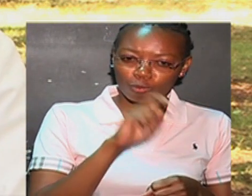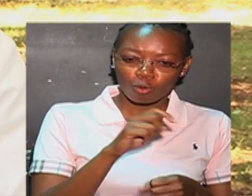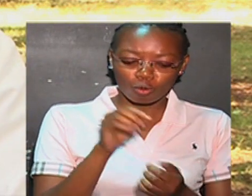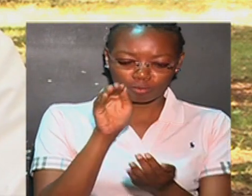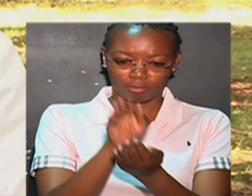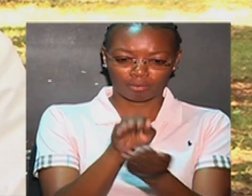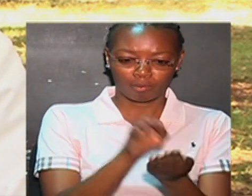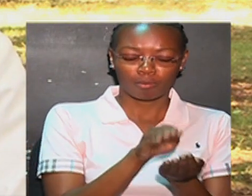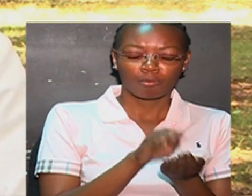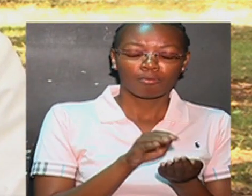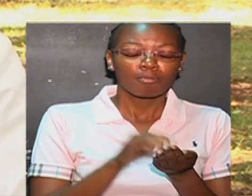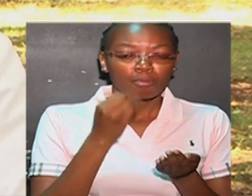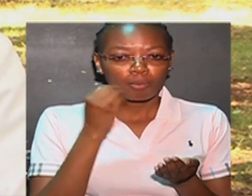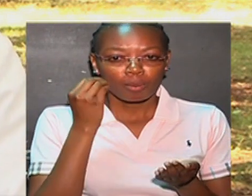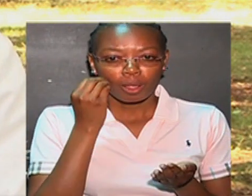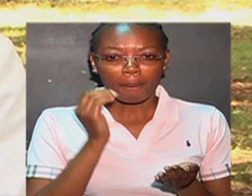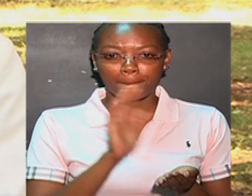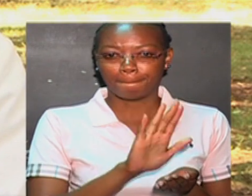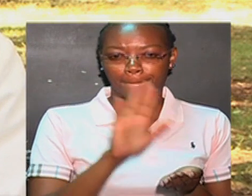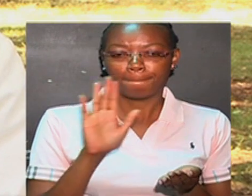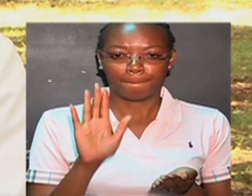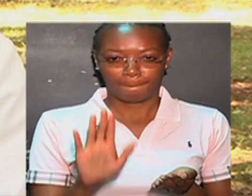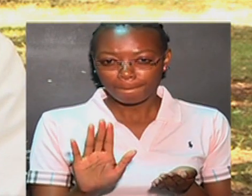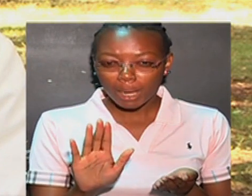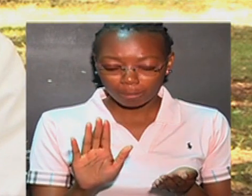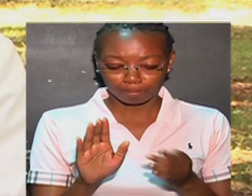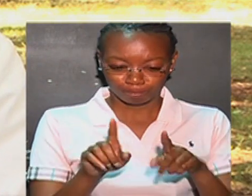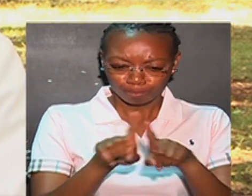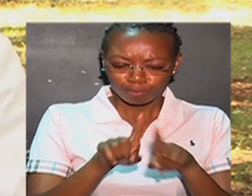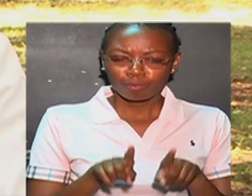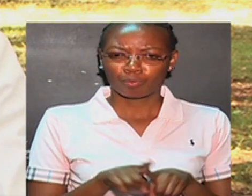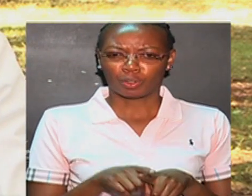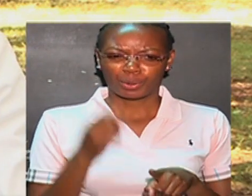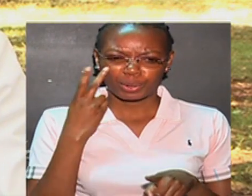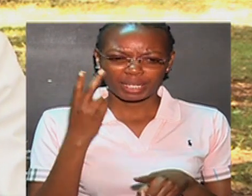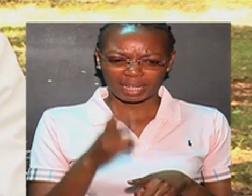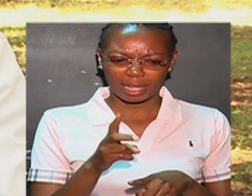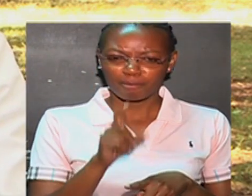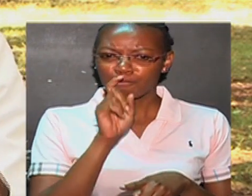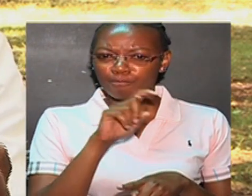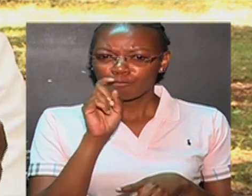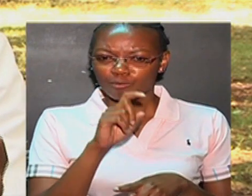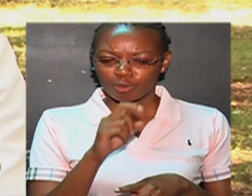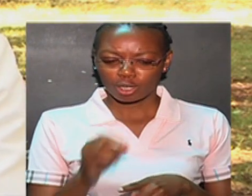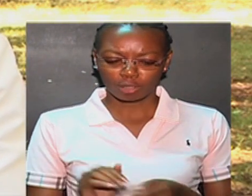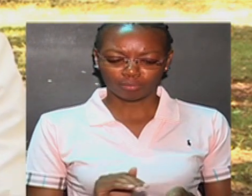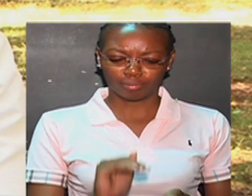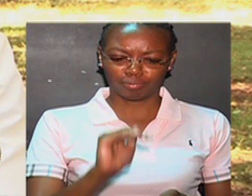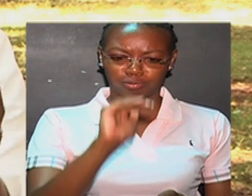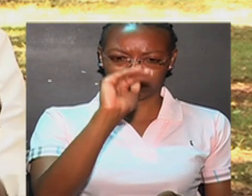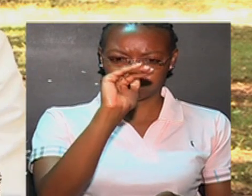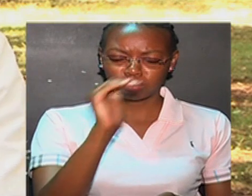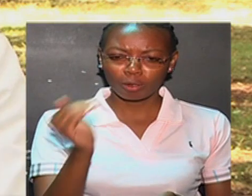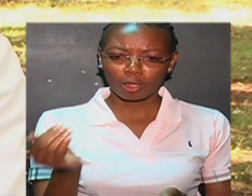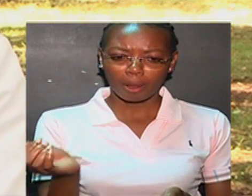kuku. So, and utapata ya kwamba they are getting very